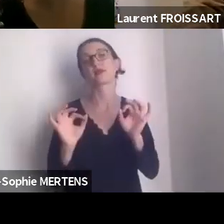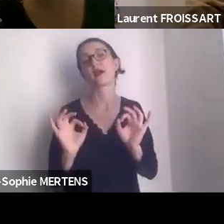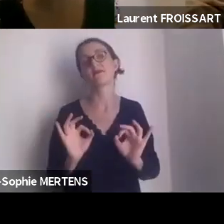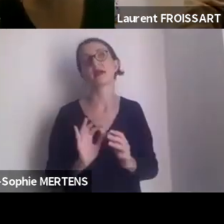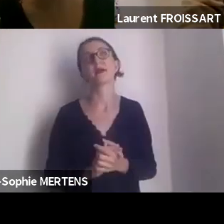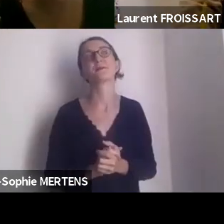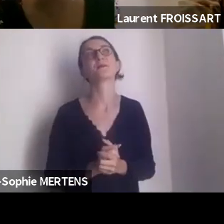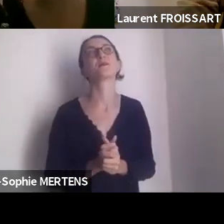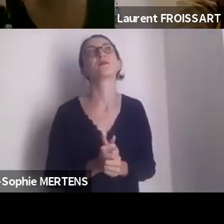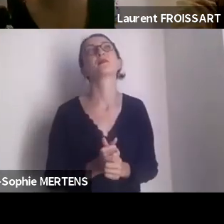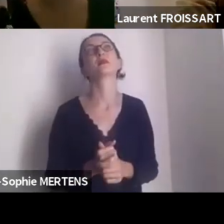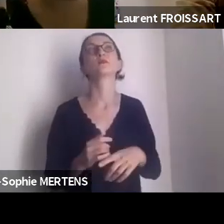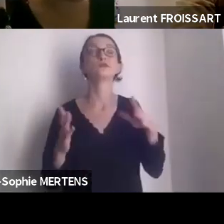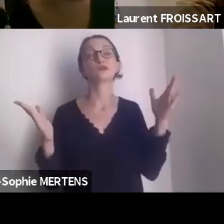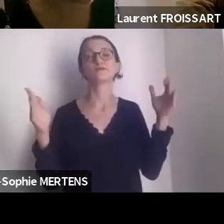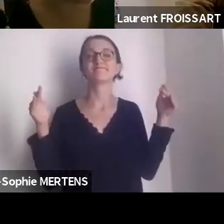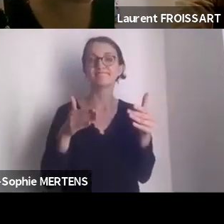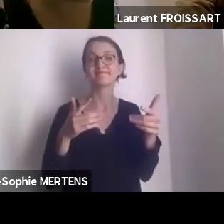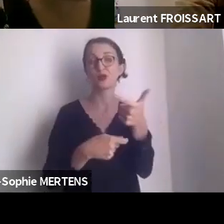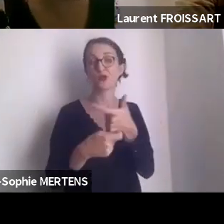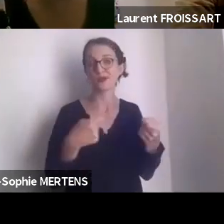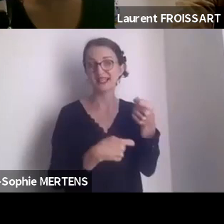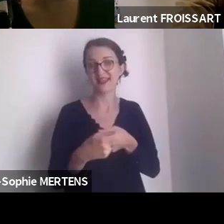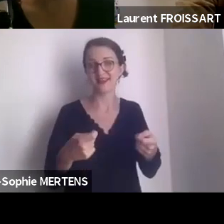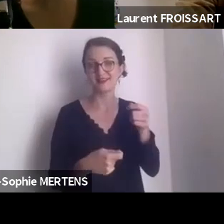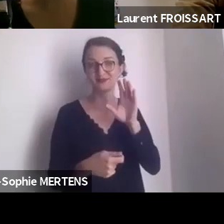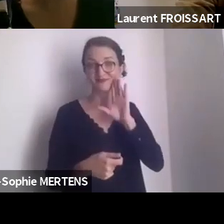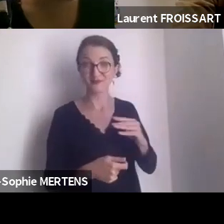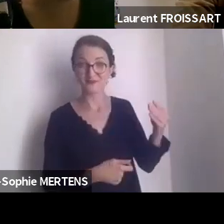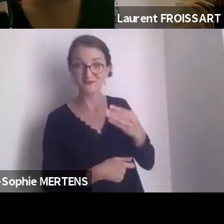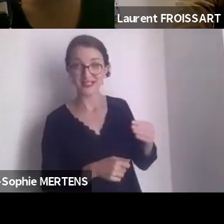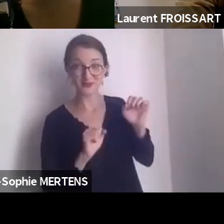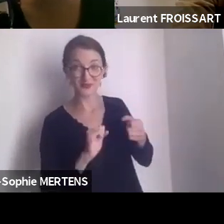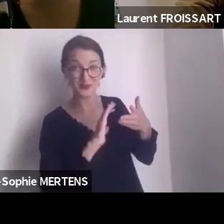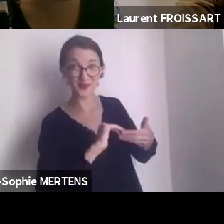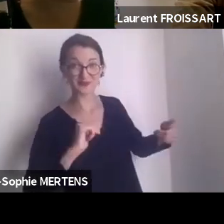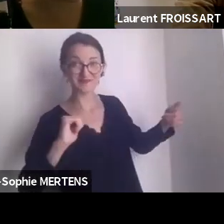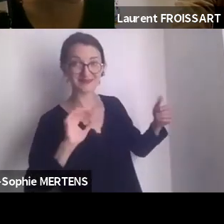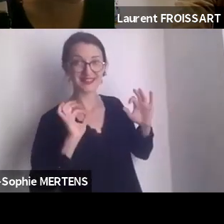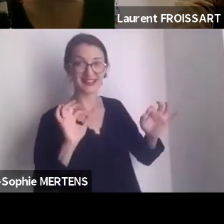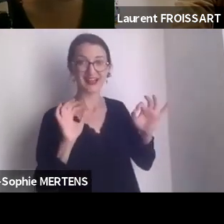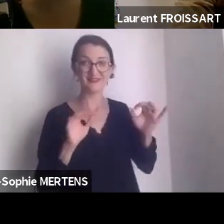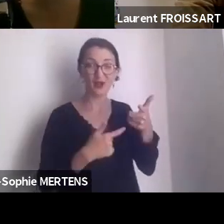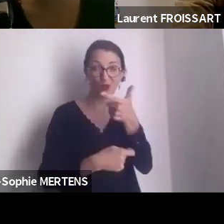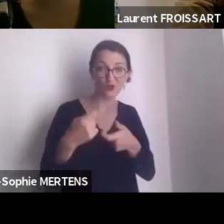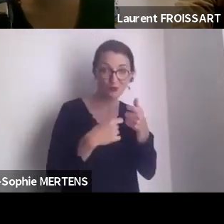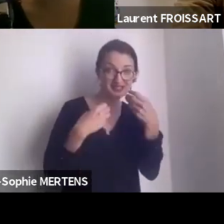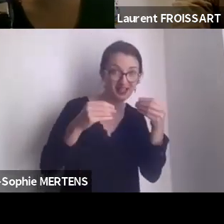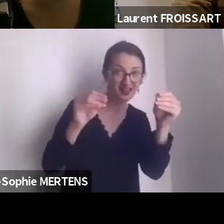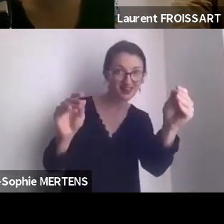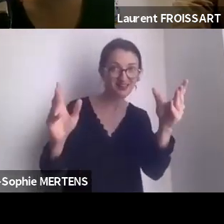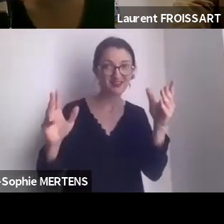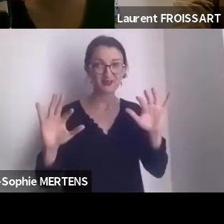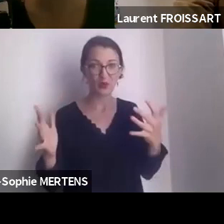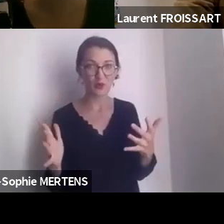partie commerciale, je dirais. Mathieu, si tu veux bien prendre la main sur quelques conseils peut-être sur comment faire repartir le carnet de